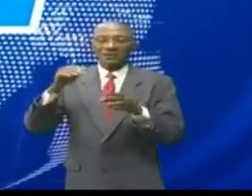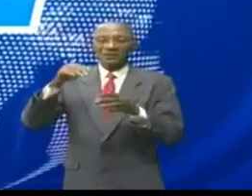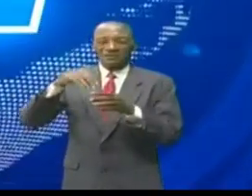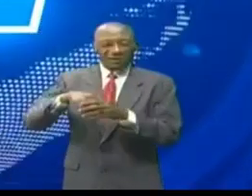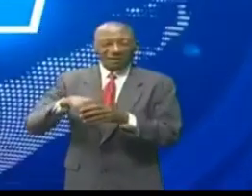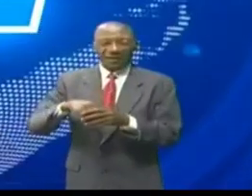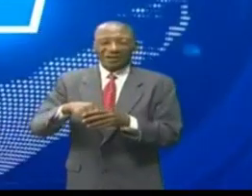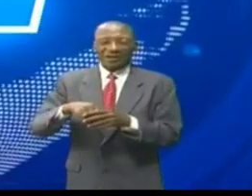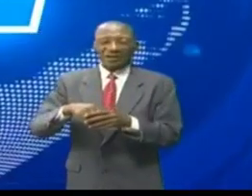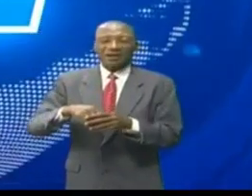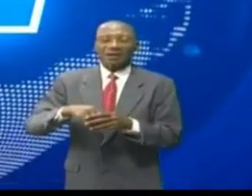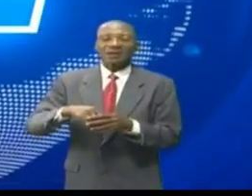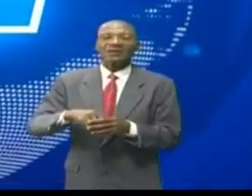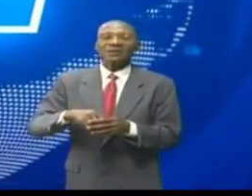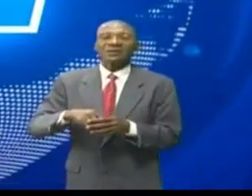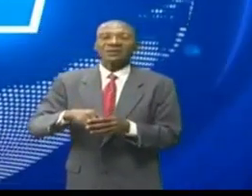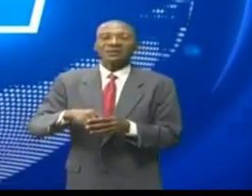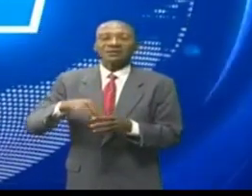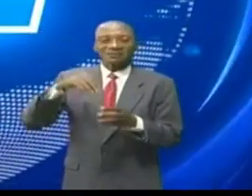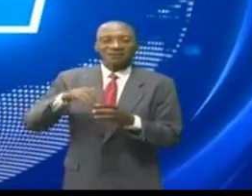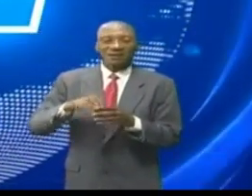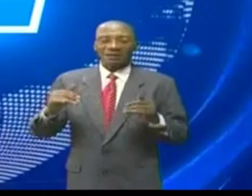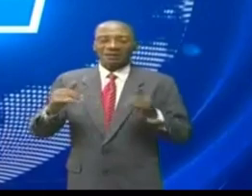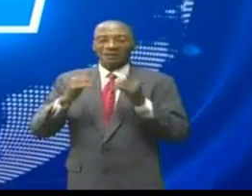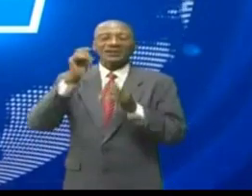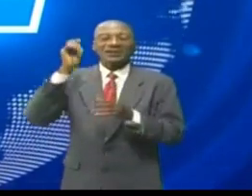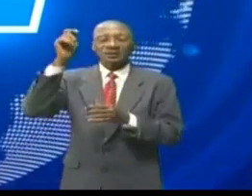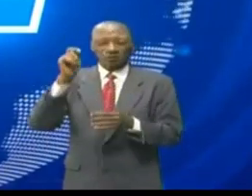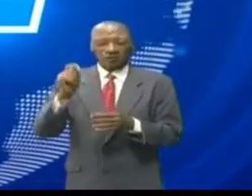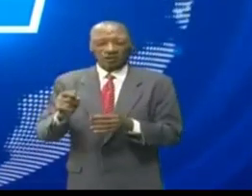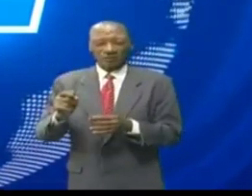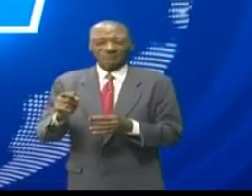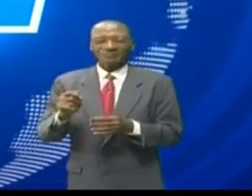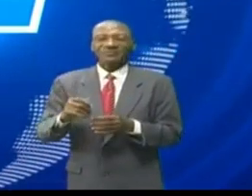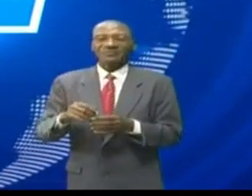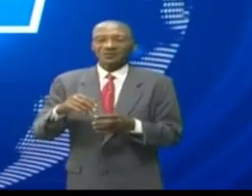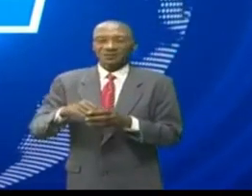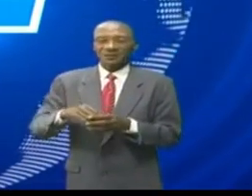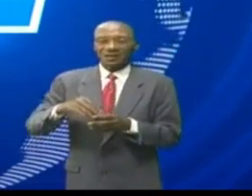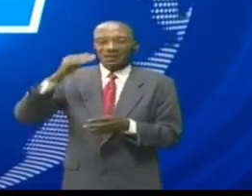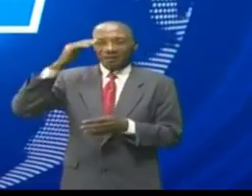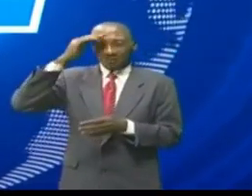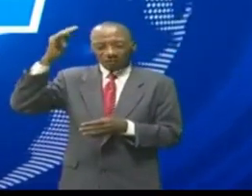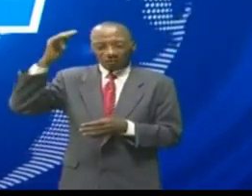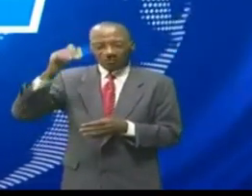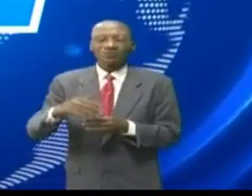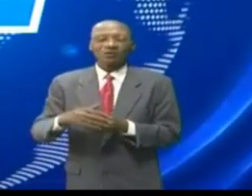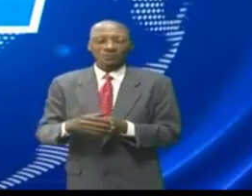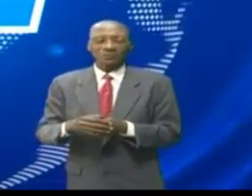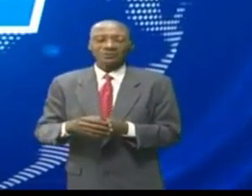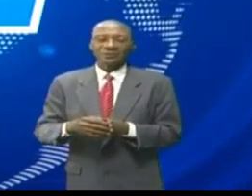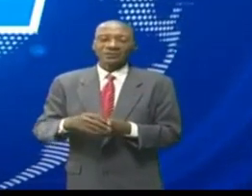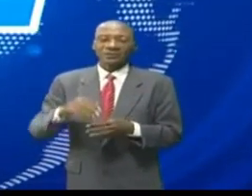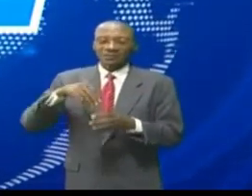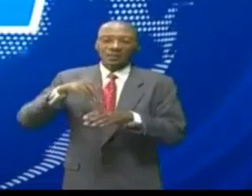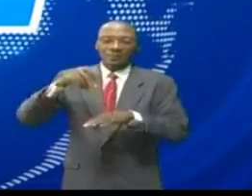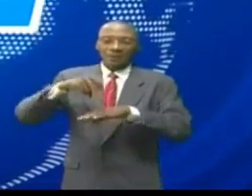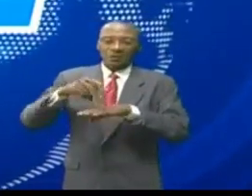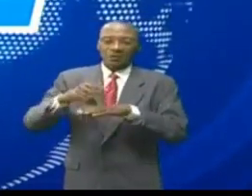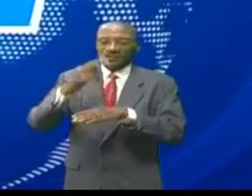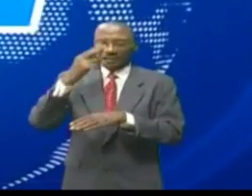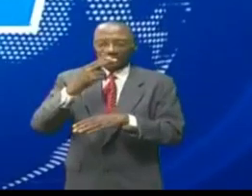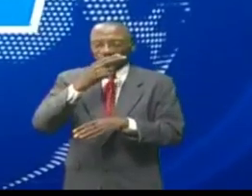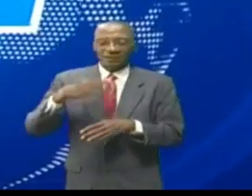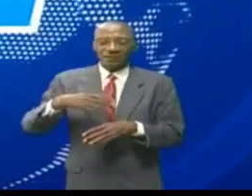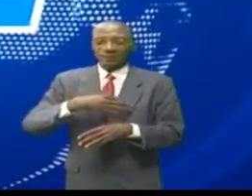messe d'action de grâce en mémoire du défunt ce mardi 22 novembre 2022 à la paroisse catholique